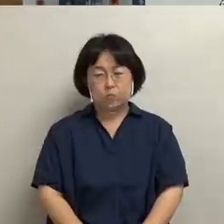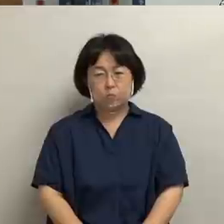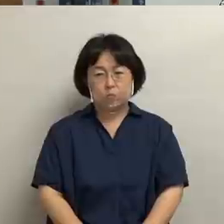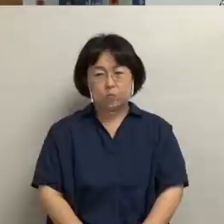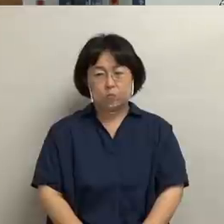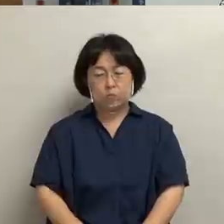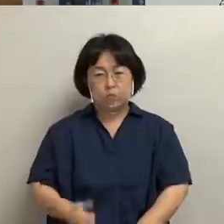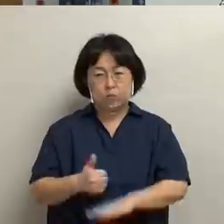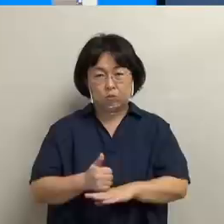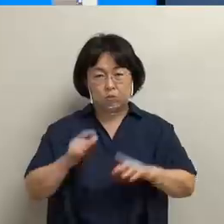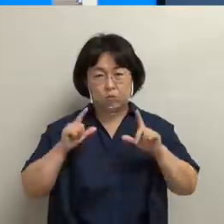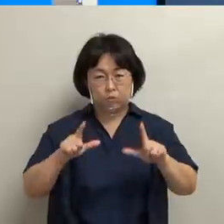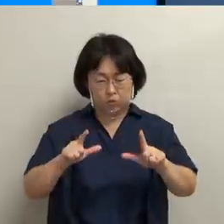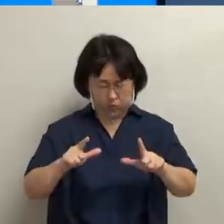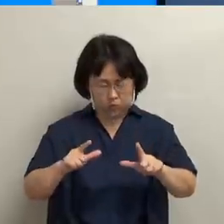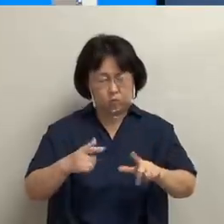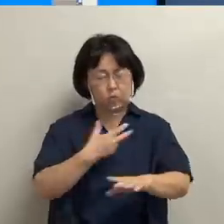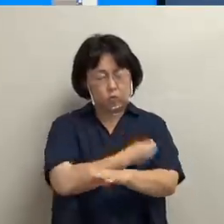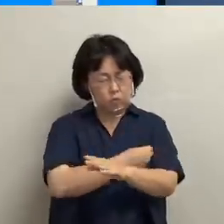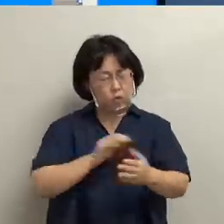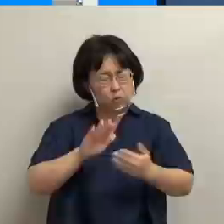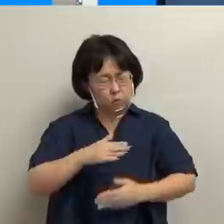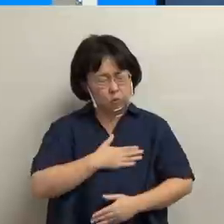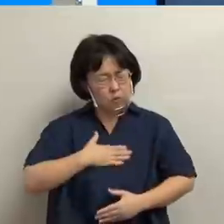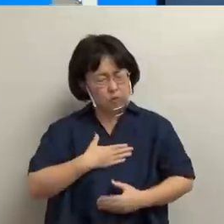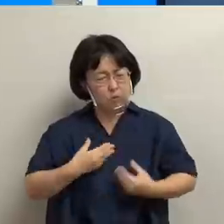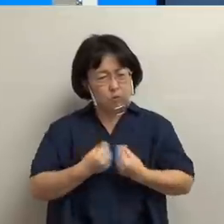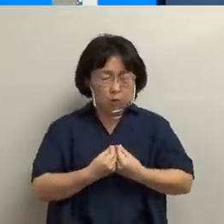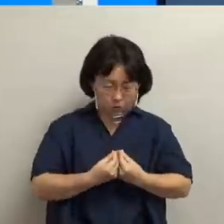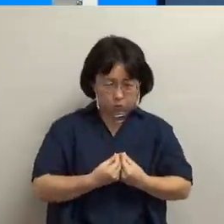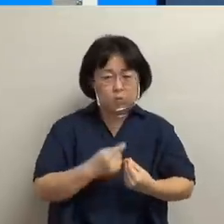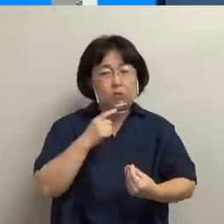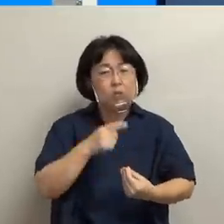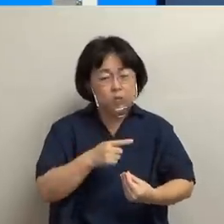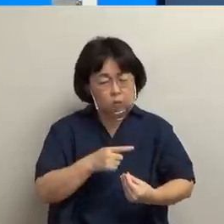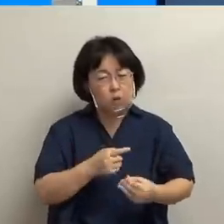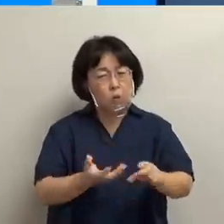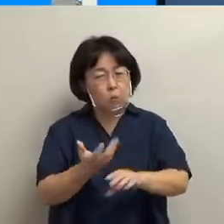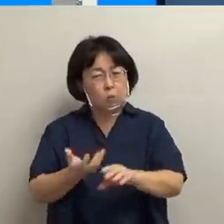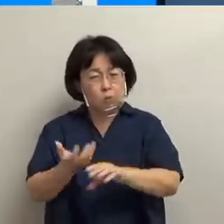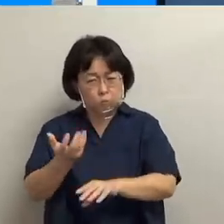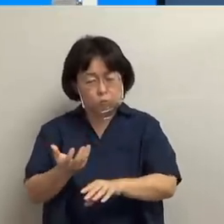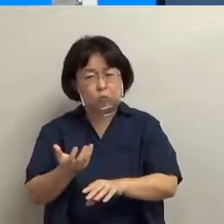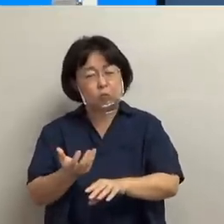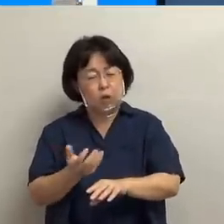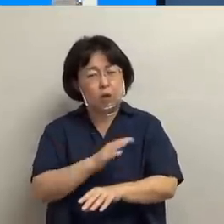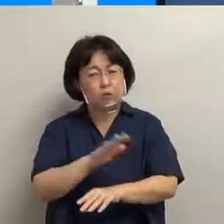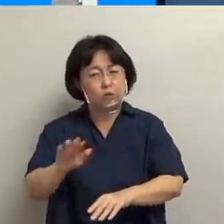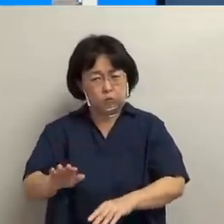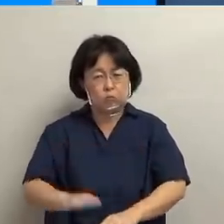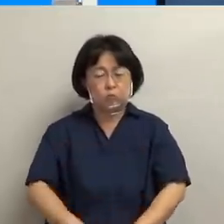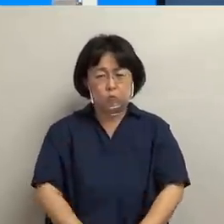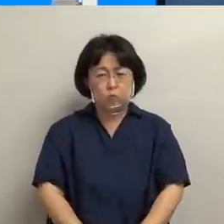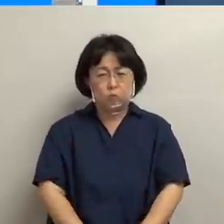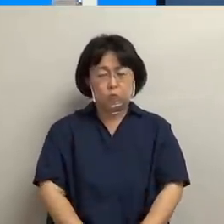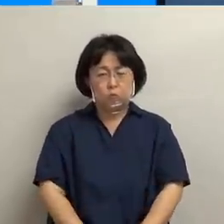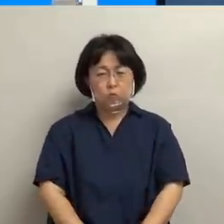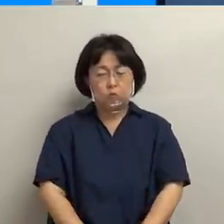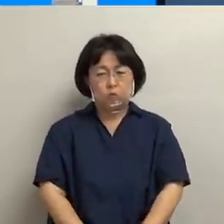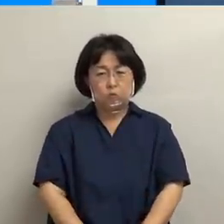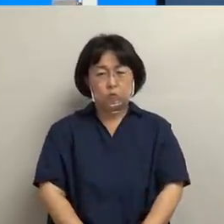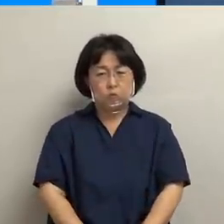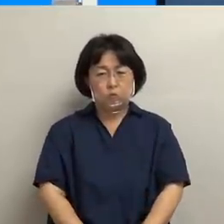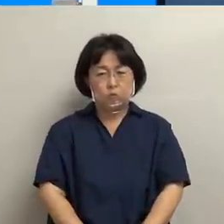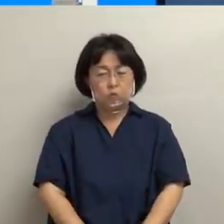副反応はまあ出るケースが多いとねもっとよりもそれは木に登っても6月にもそうだと思うんですけどもそれは